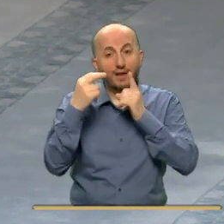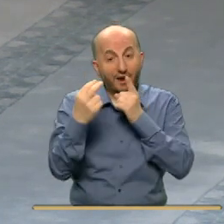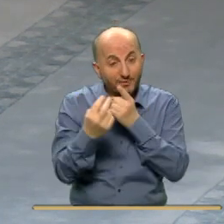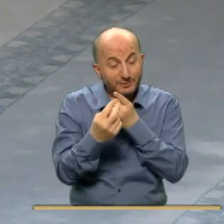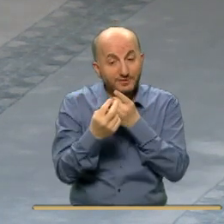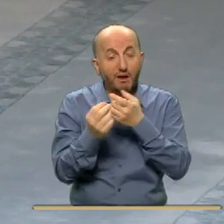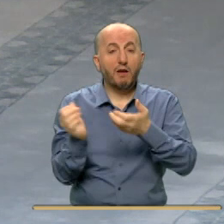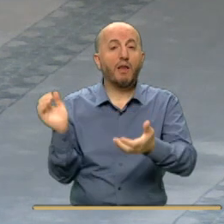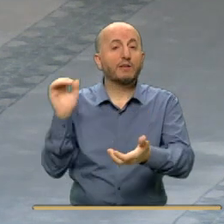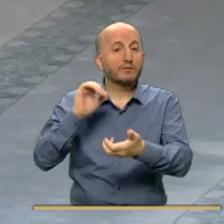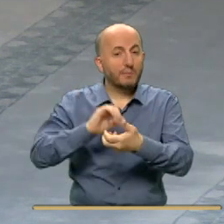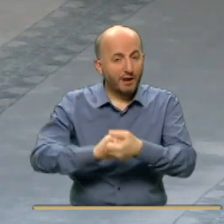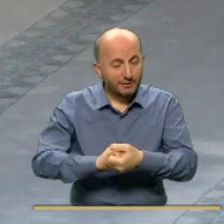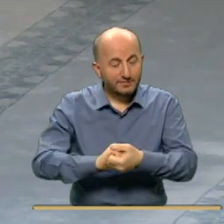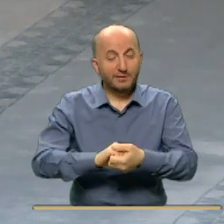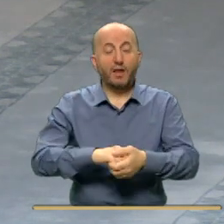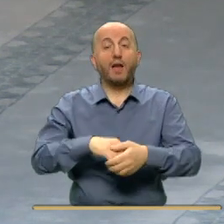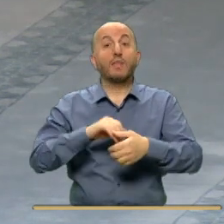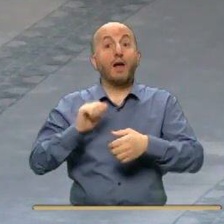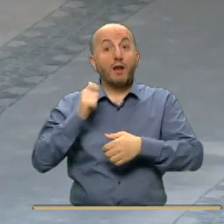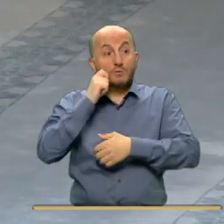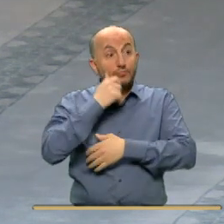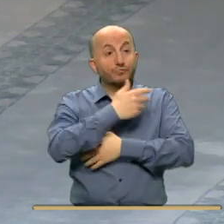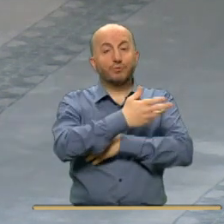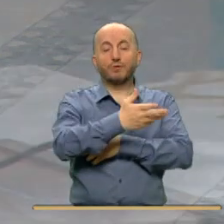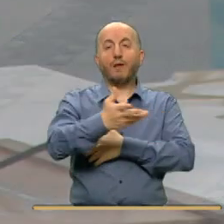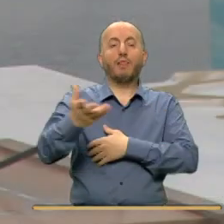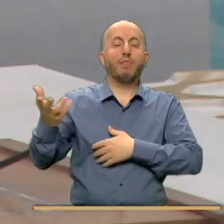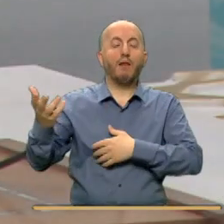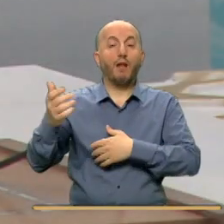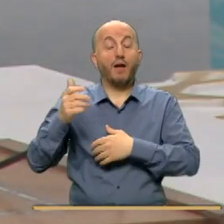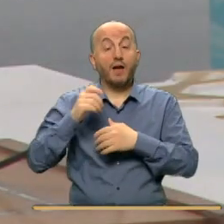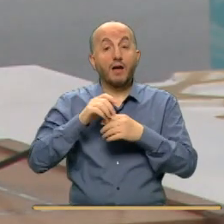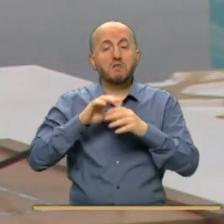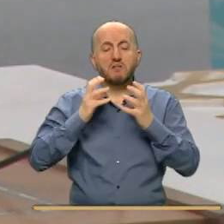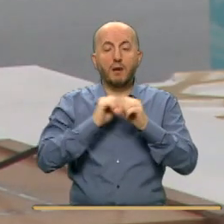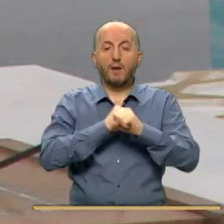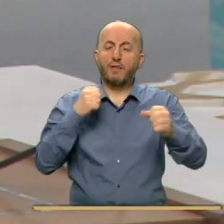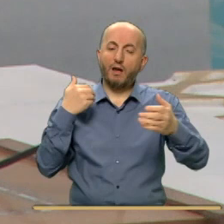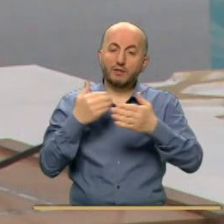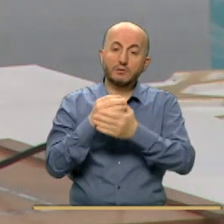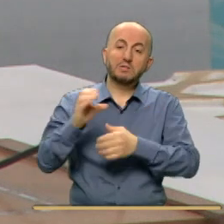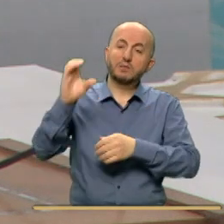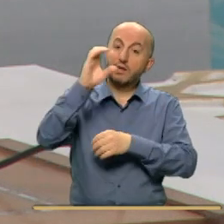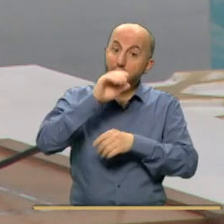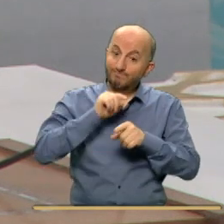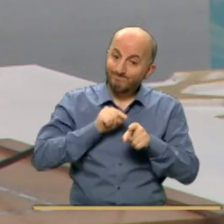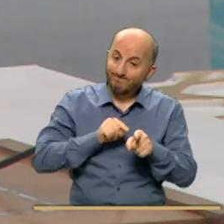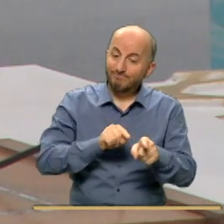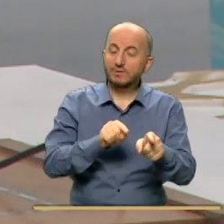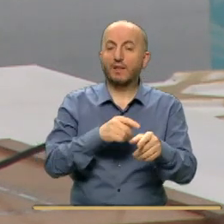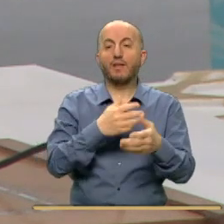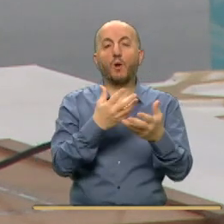ashabına, siz değerli müminlere ve kıyamete kadar onun yolundan gidenlere olsun. Aziz